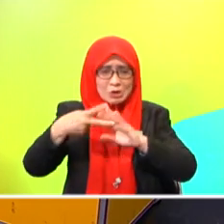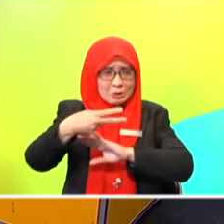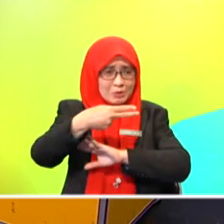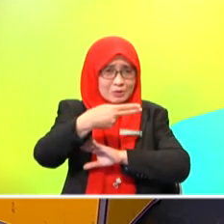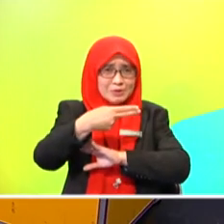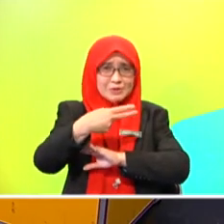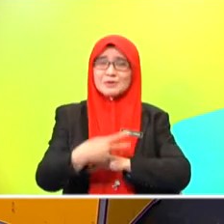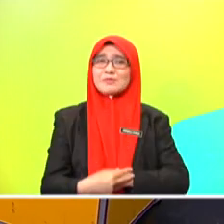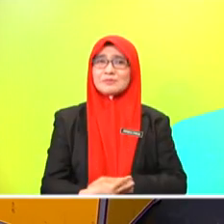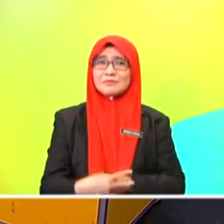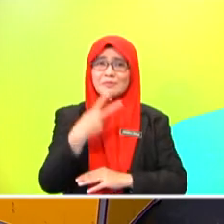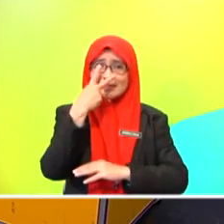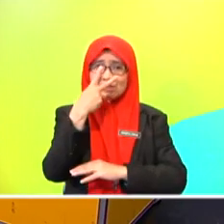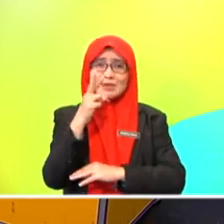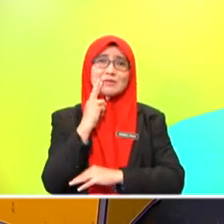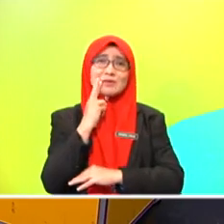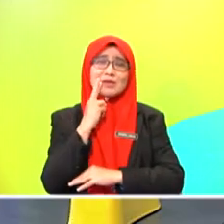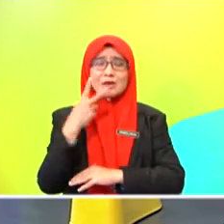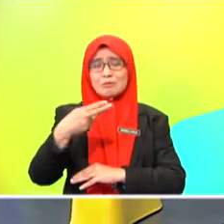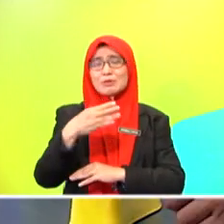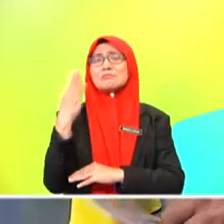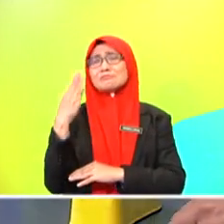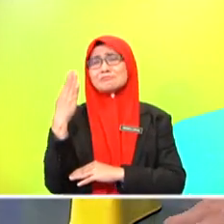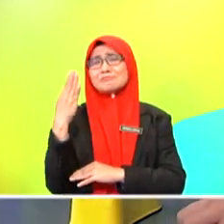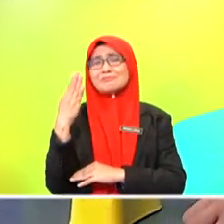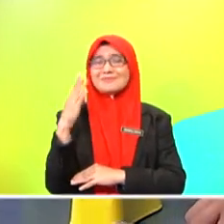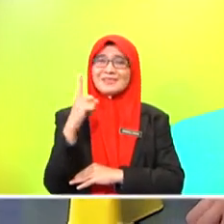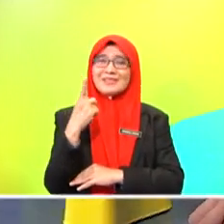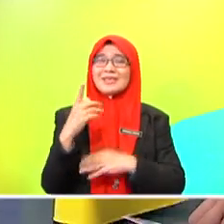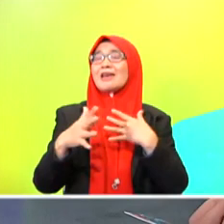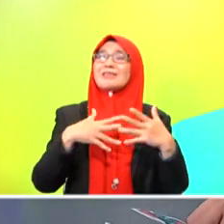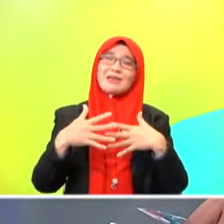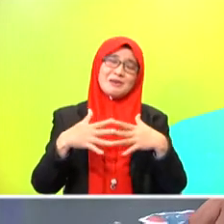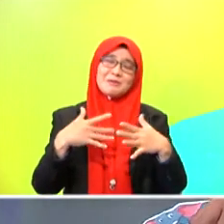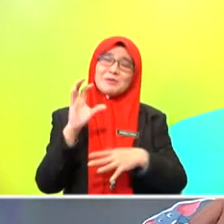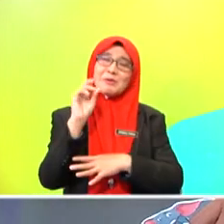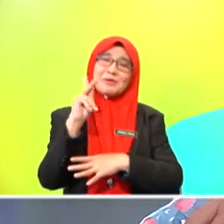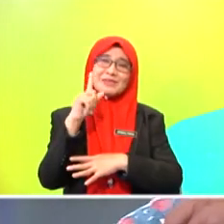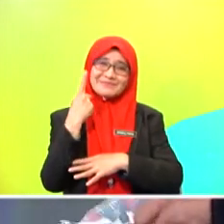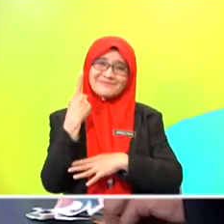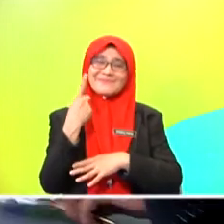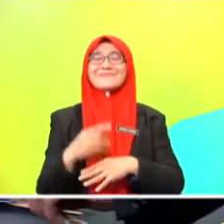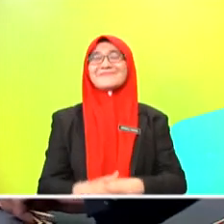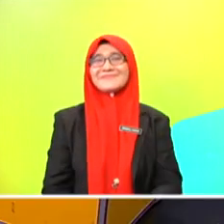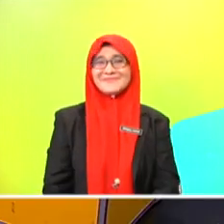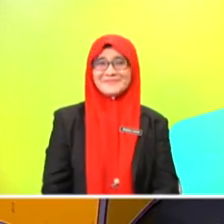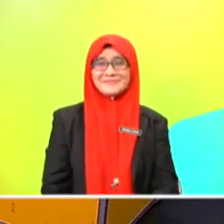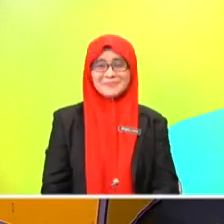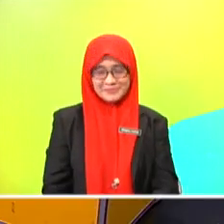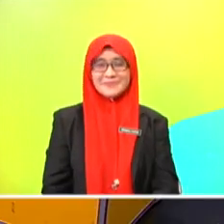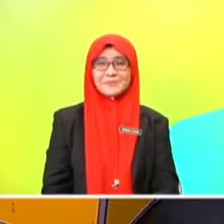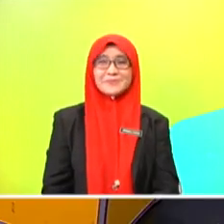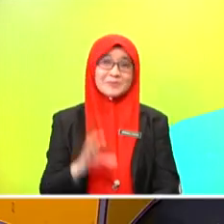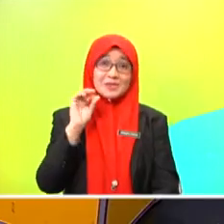tu? Saya potong ala kadar je cikgu, tak apa ya? Tak apa, tak apa. Dan nama pun cikgu kan? Okey, baik. Okey, Ria.